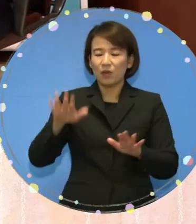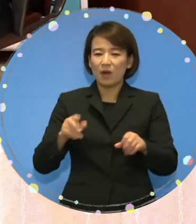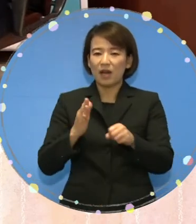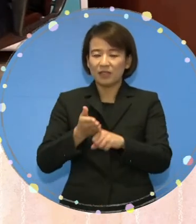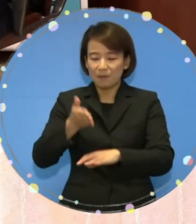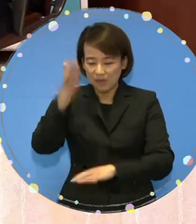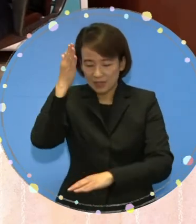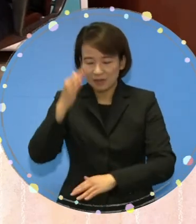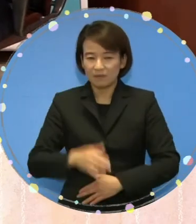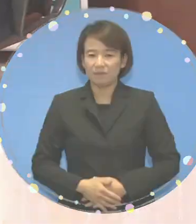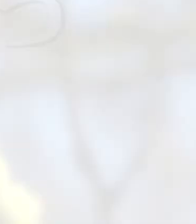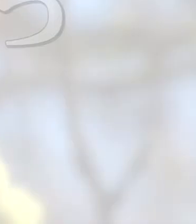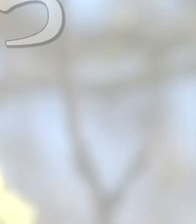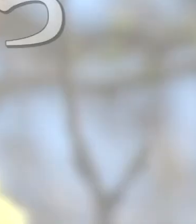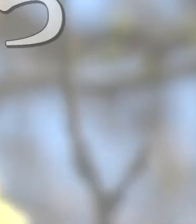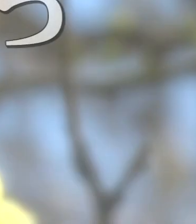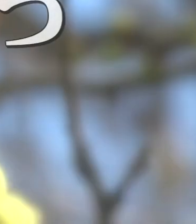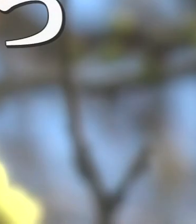た